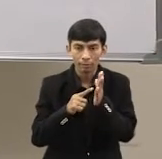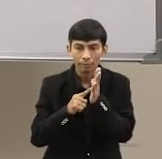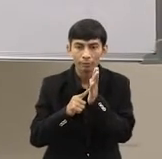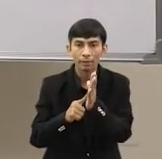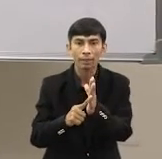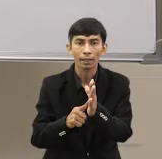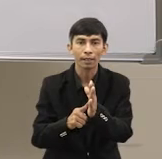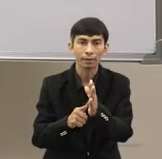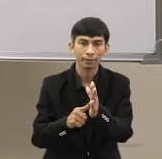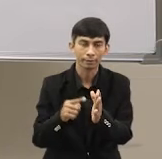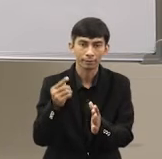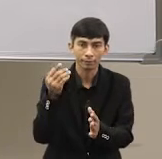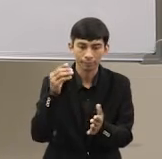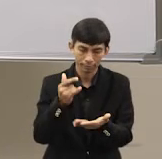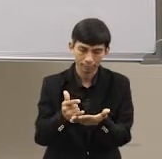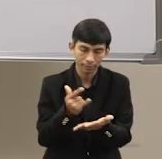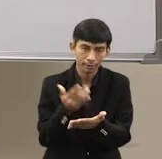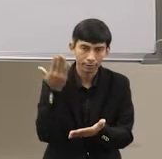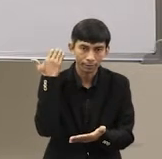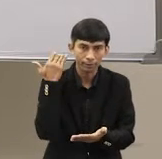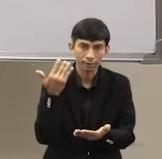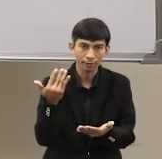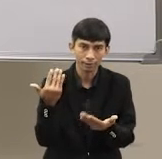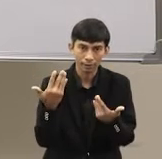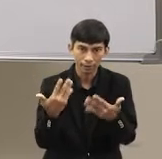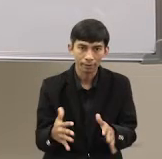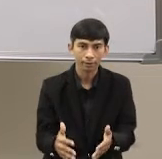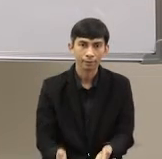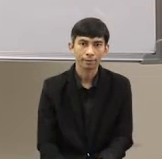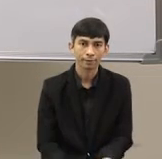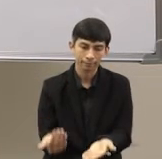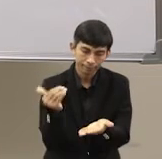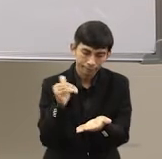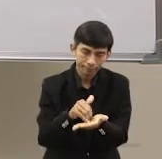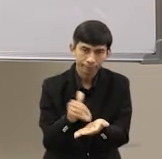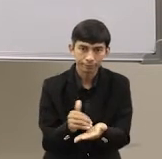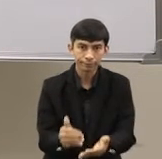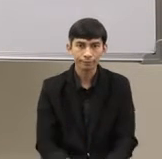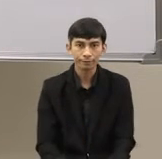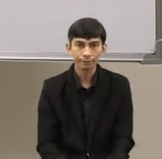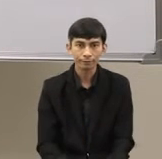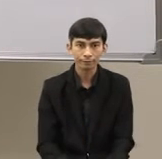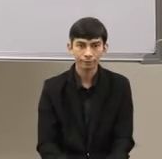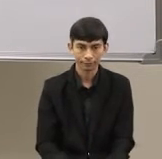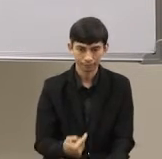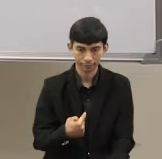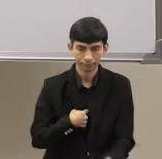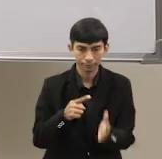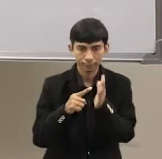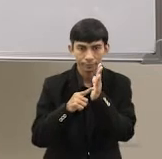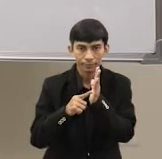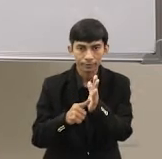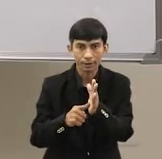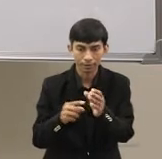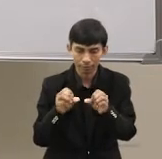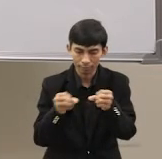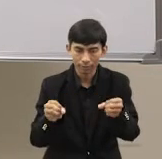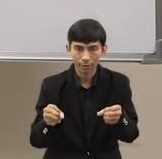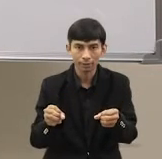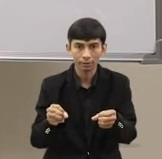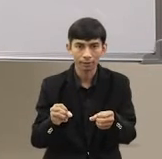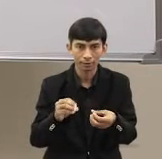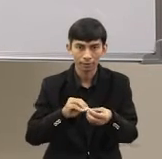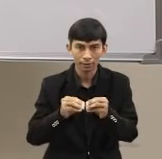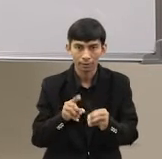ca phì mê riêng môn mà xa hời ná chà chân nơi bên nì nẹ rưu nâng bằng hai là bạc lê mùi tỏ